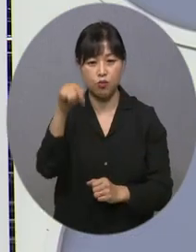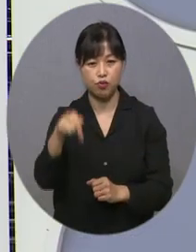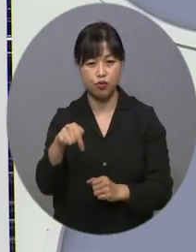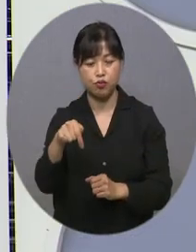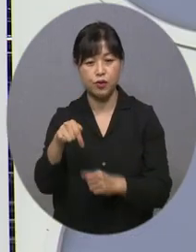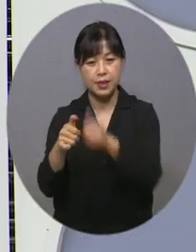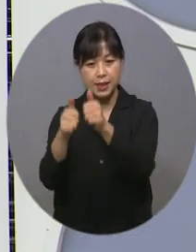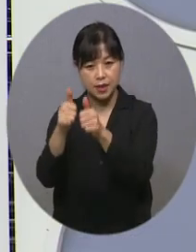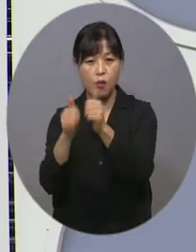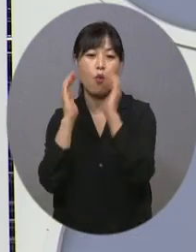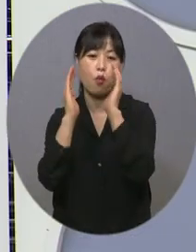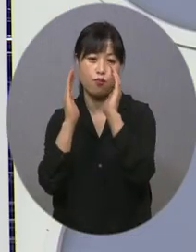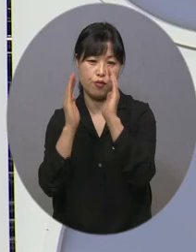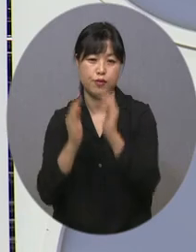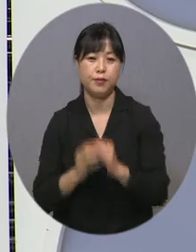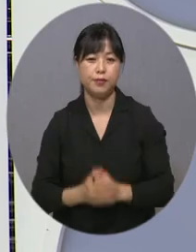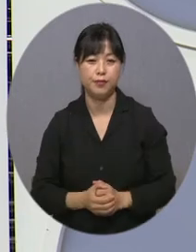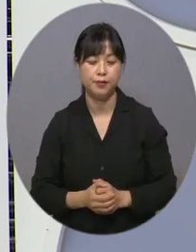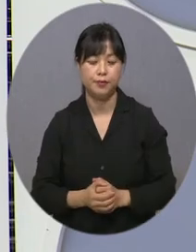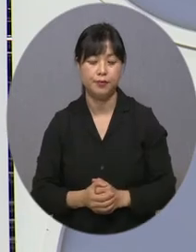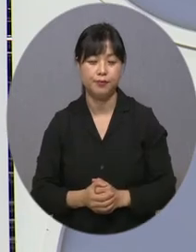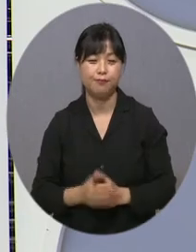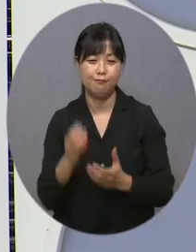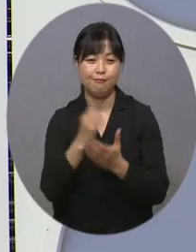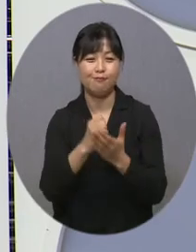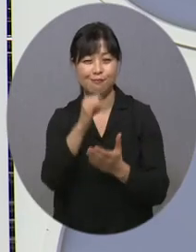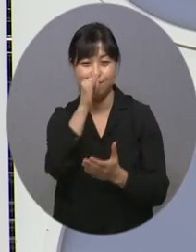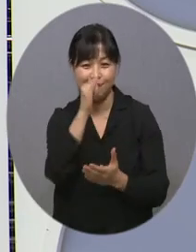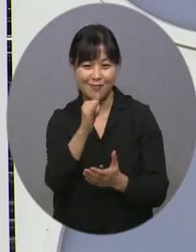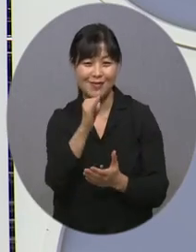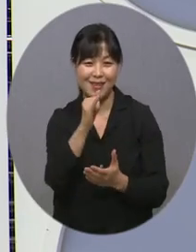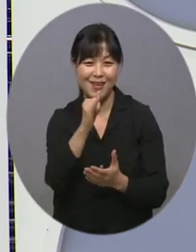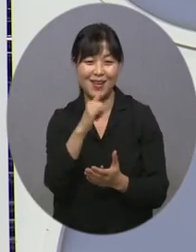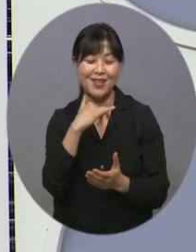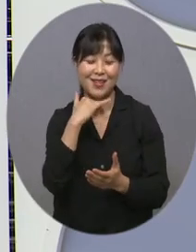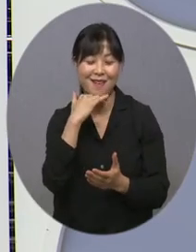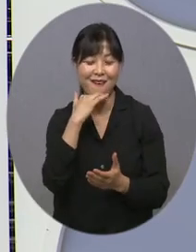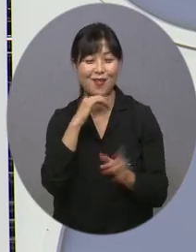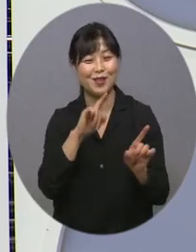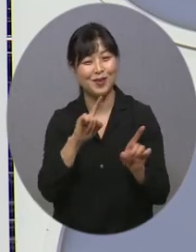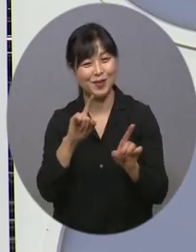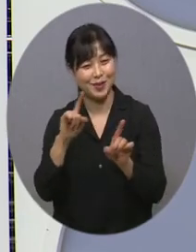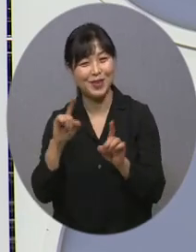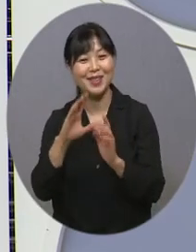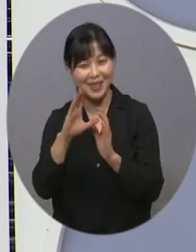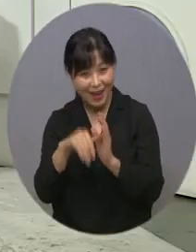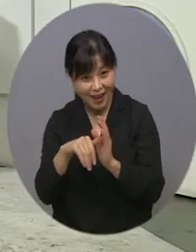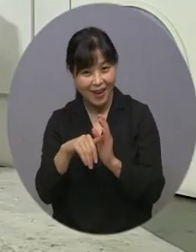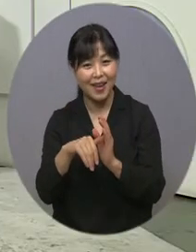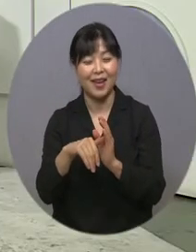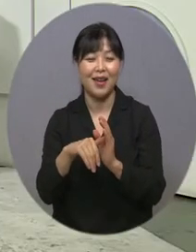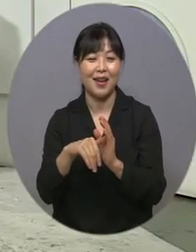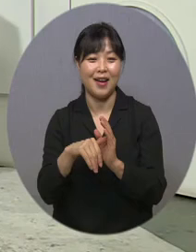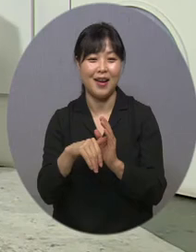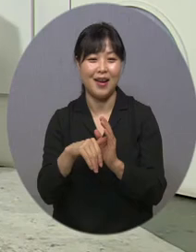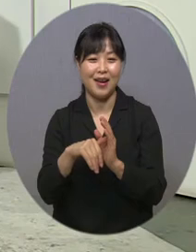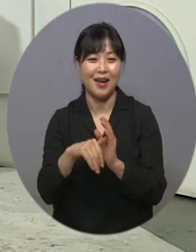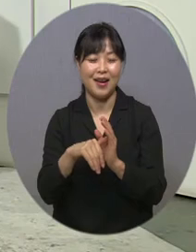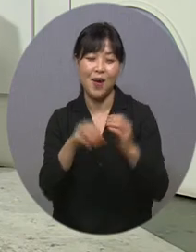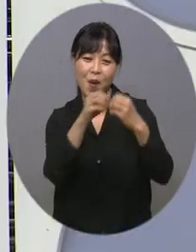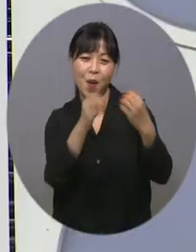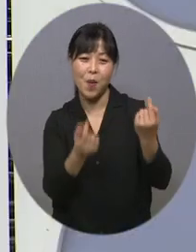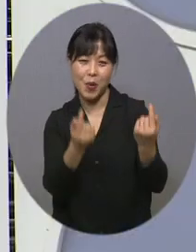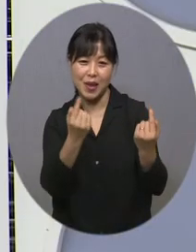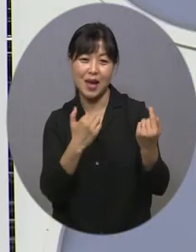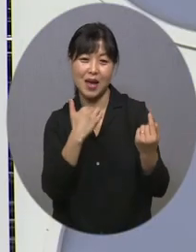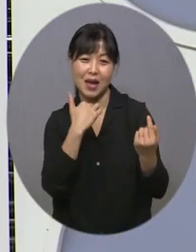공부를 한 거죠. 그래서 운 좋게 뒤늦게 나이가 좀 든 상태에서 예. 동기들보다 제가 이제